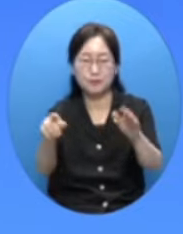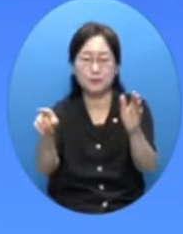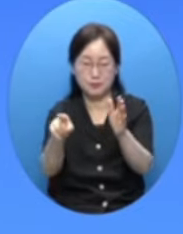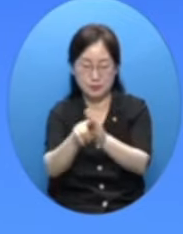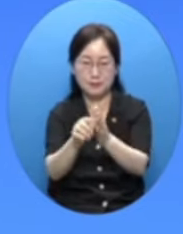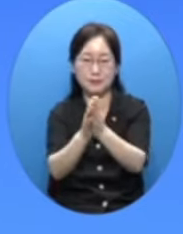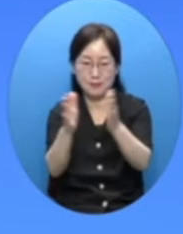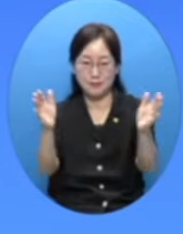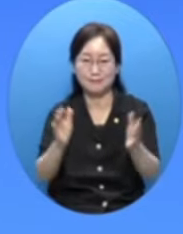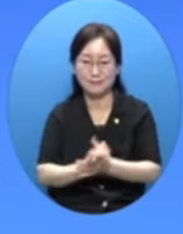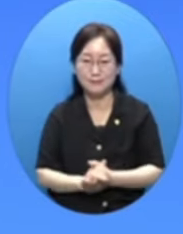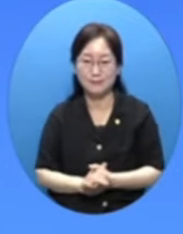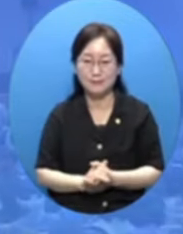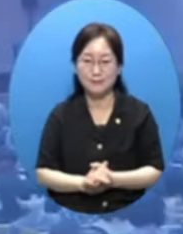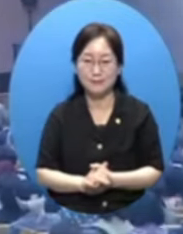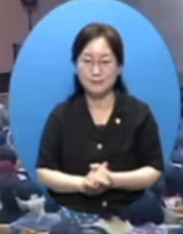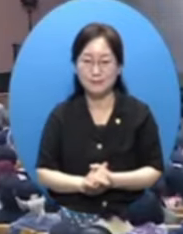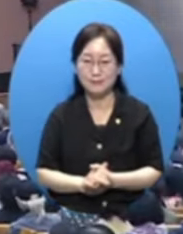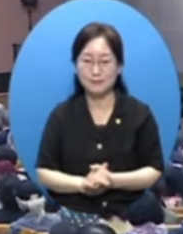할렐루야.